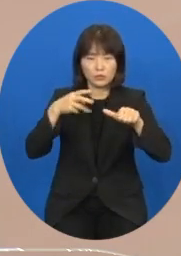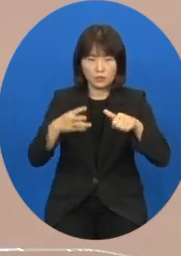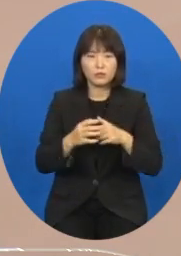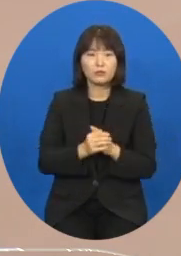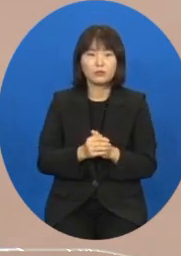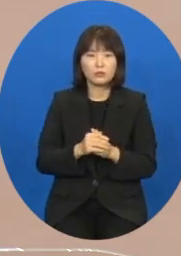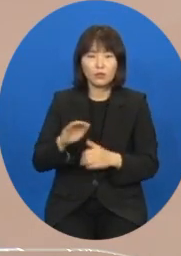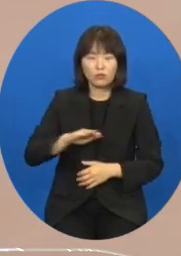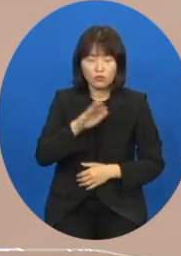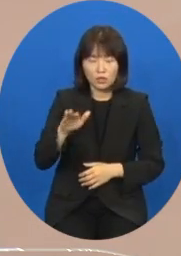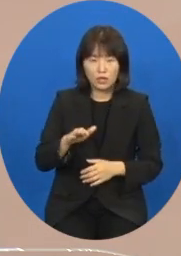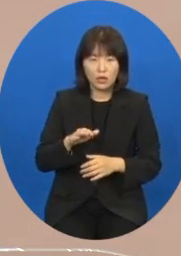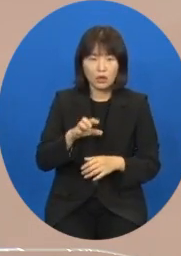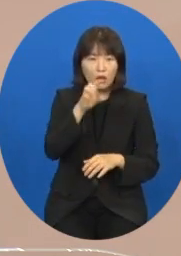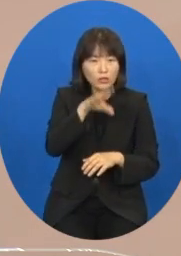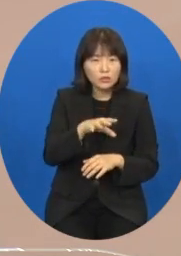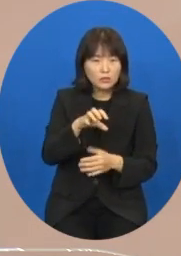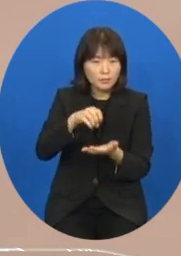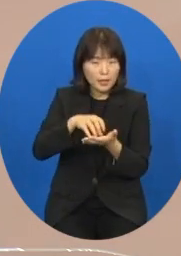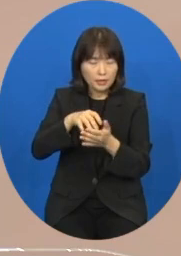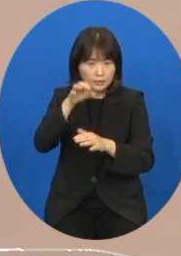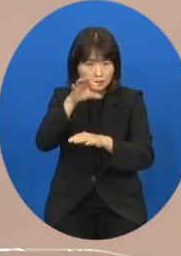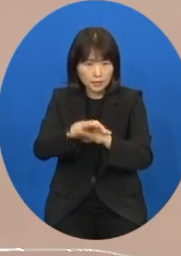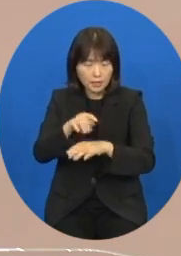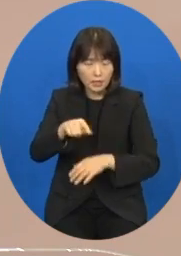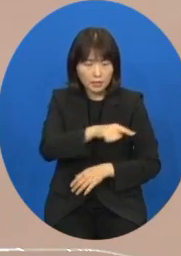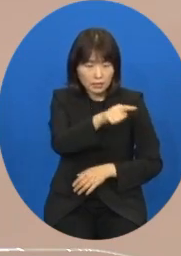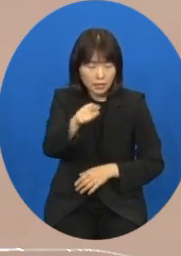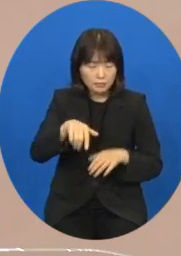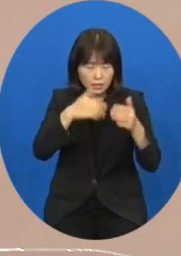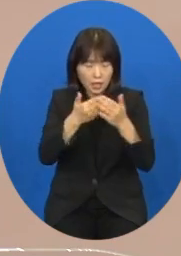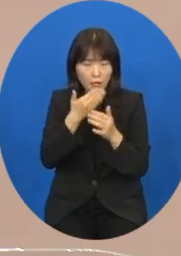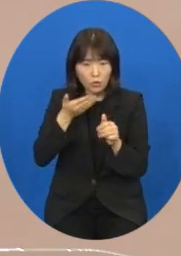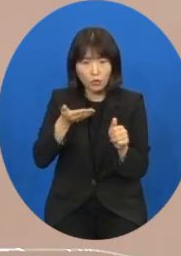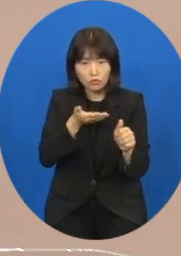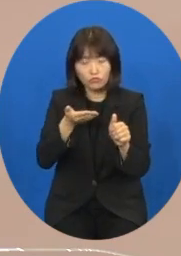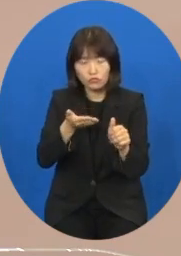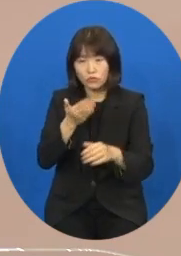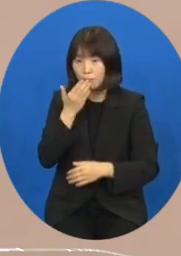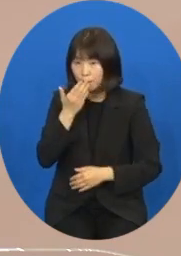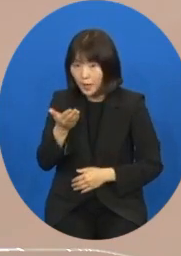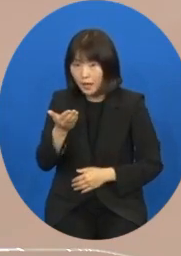우리가 어디에서 빵을 사다가 이 사람들을 먹이겠느냐.